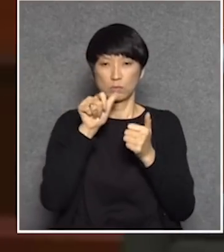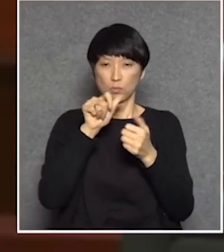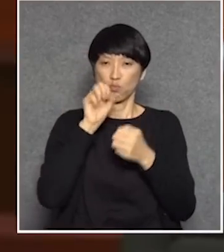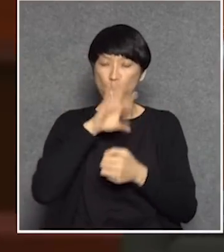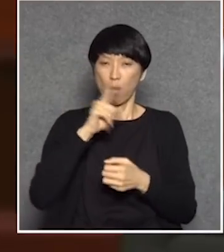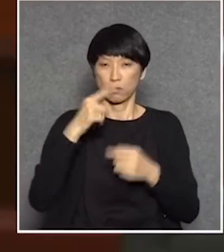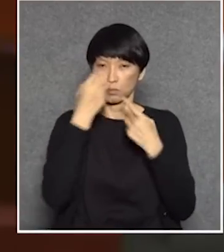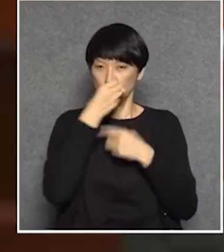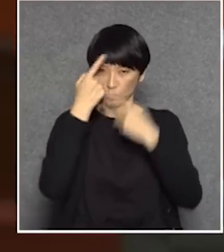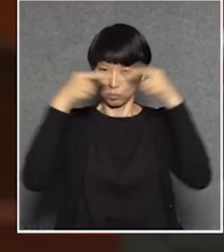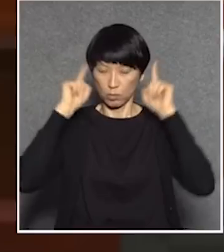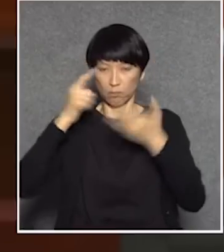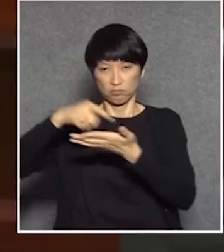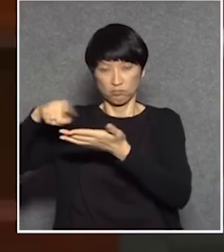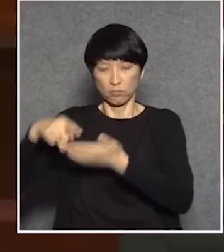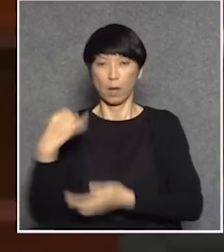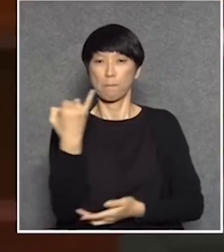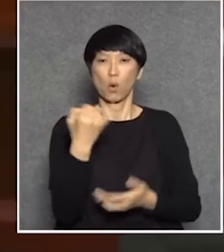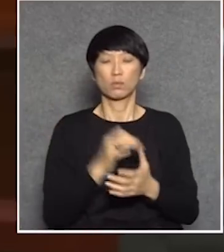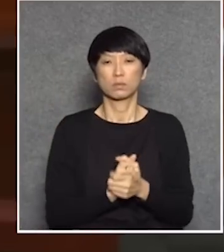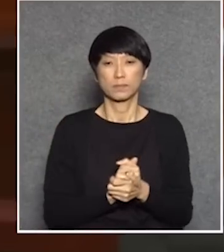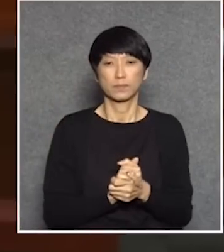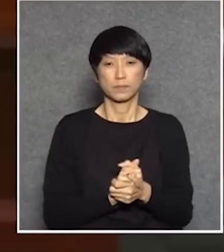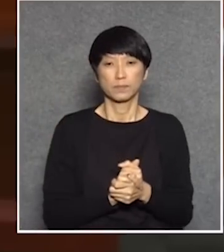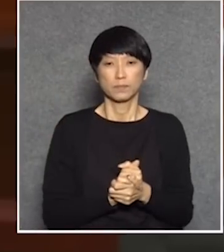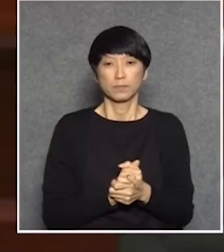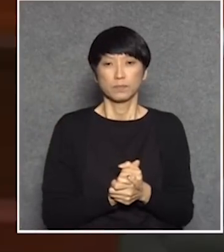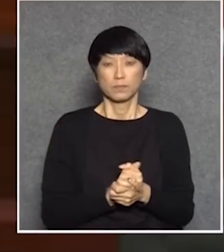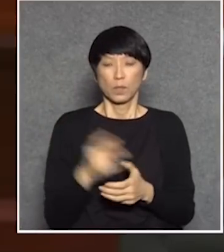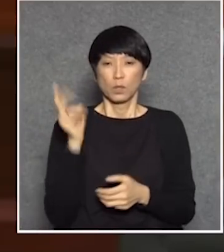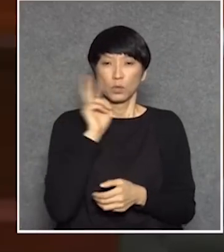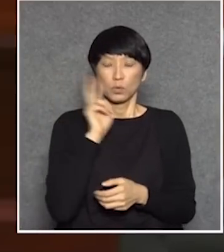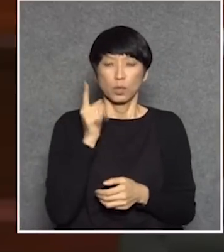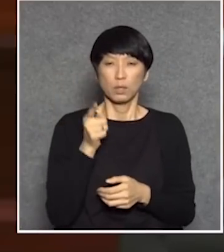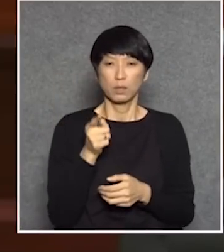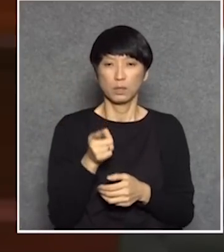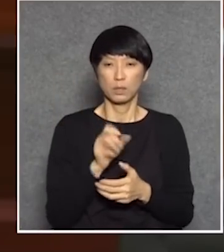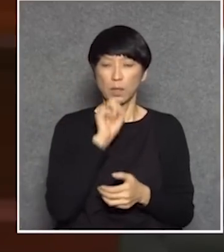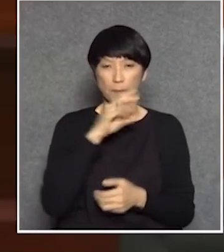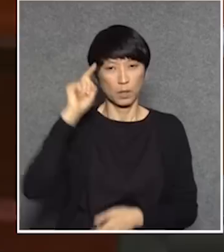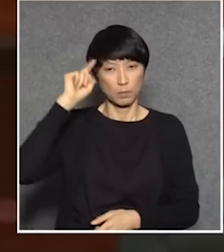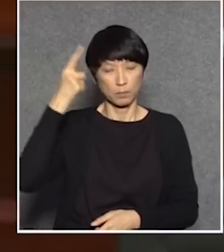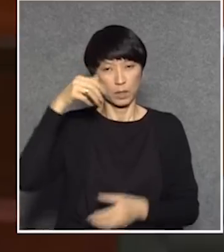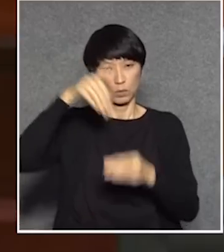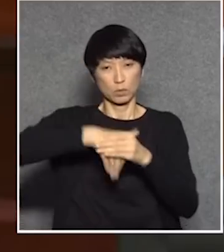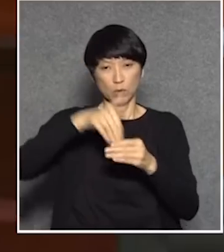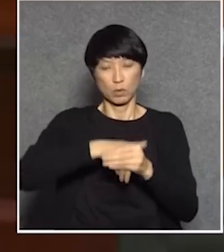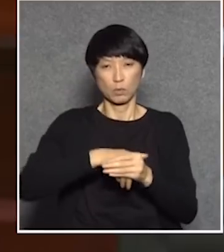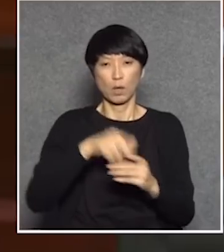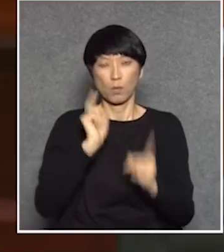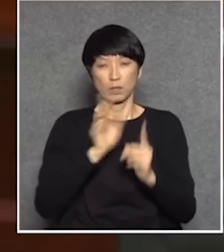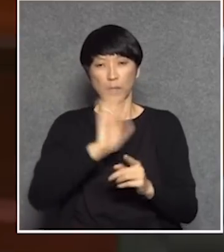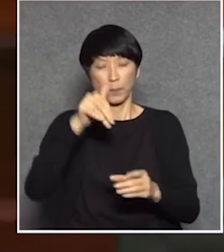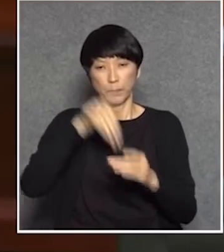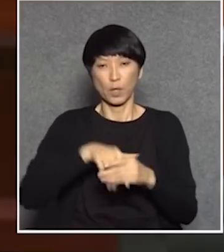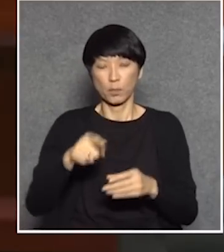吧？即是他說呢，如果你問明日投票，你投或者不投梁振英一票，你